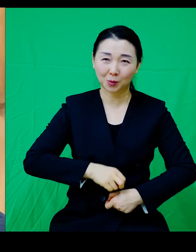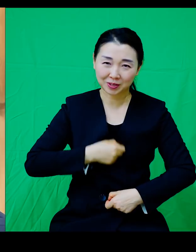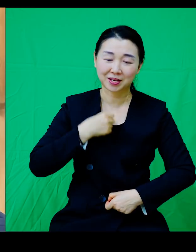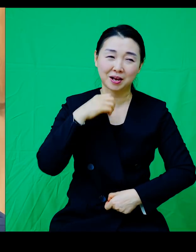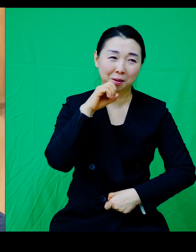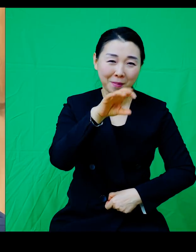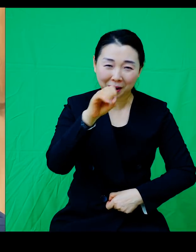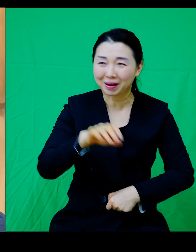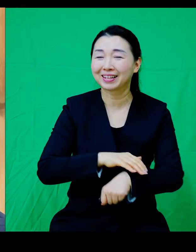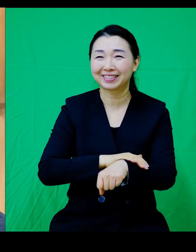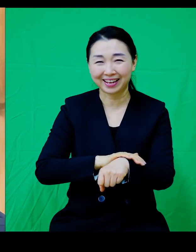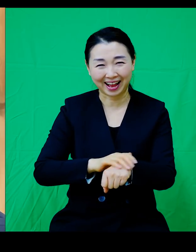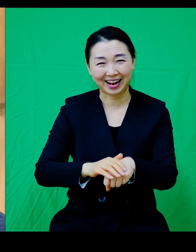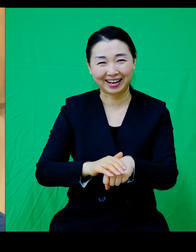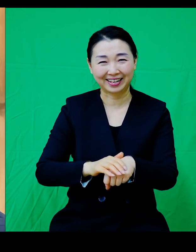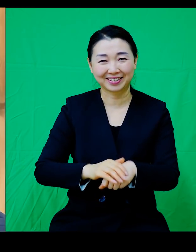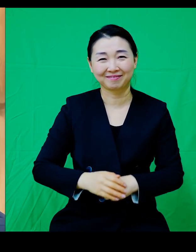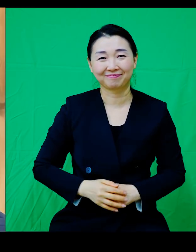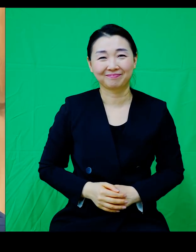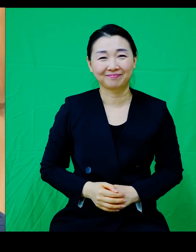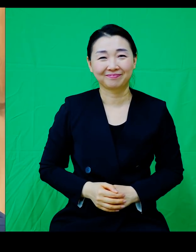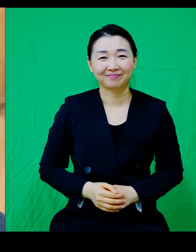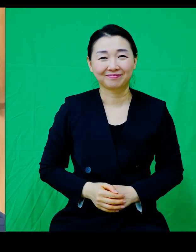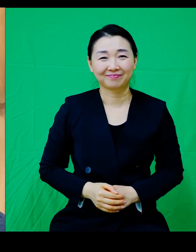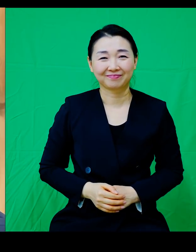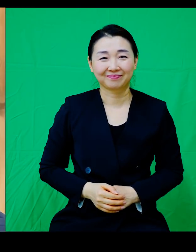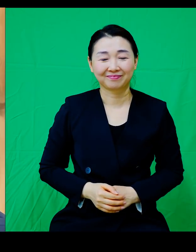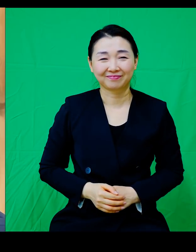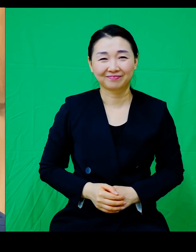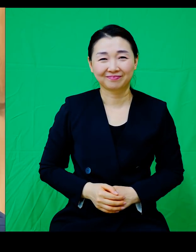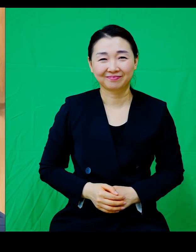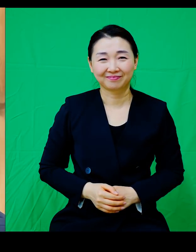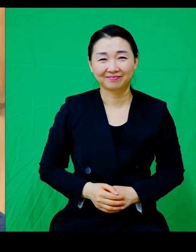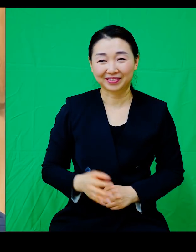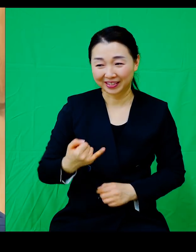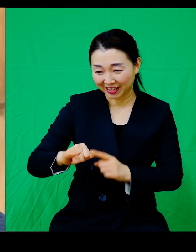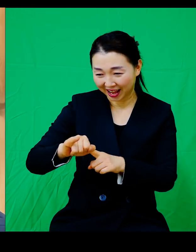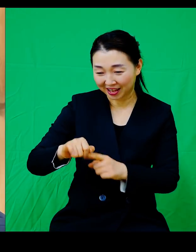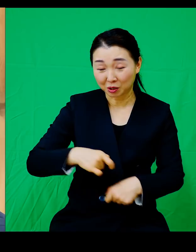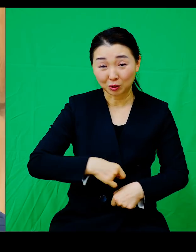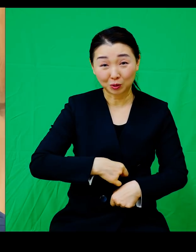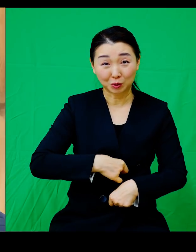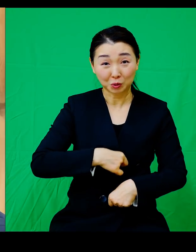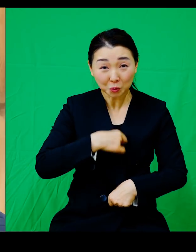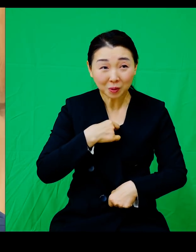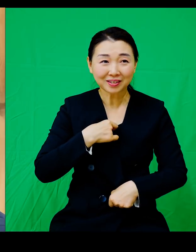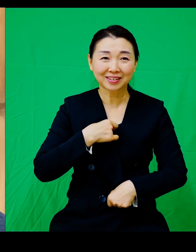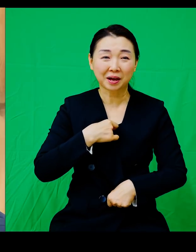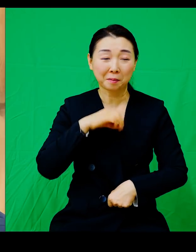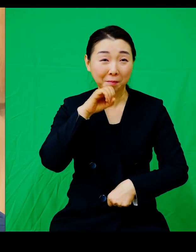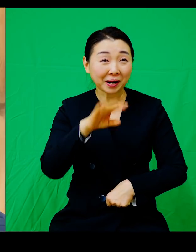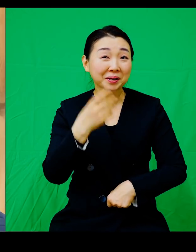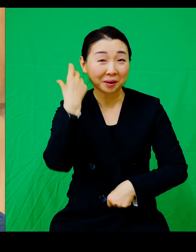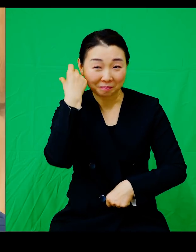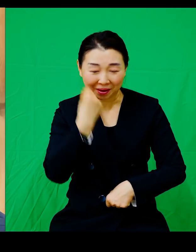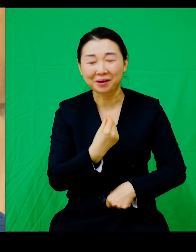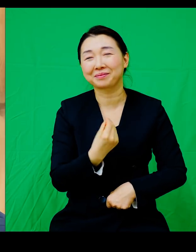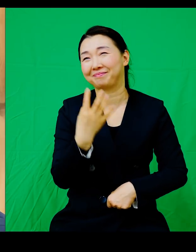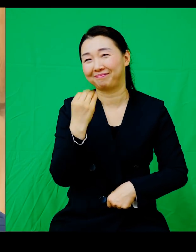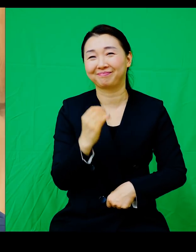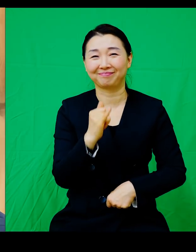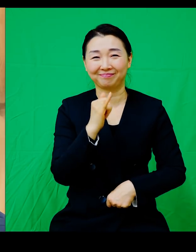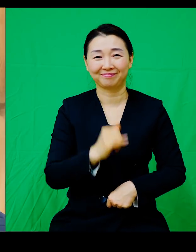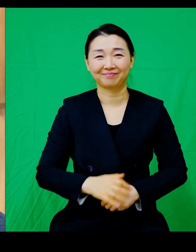거를 순간순간 적재적소에 잘 얘기해줘서 정말 솔직함이 매력인 부분도 되게